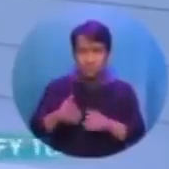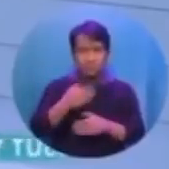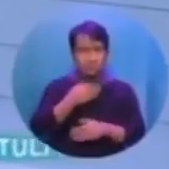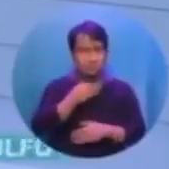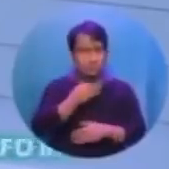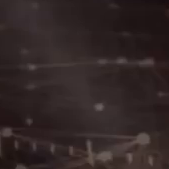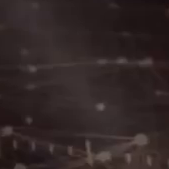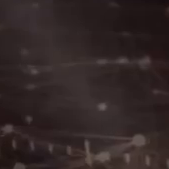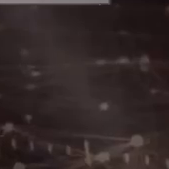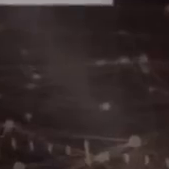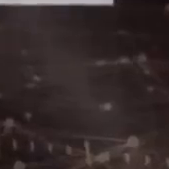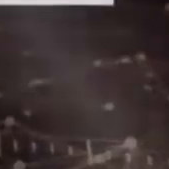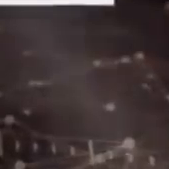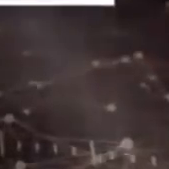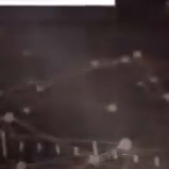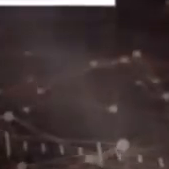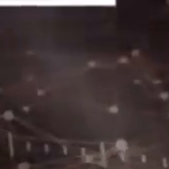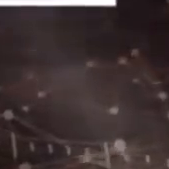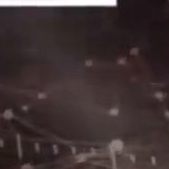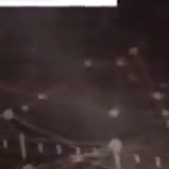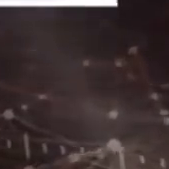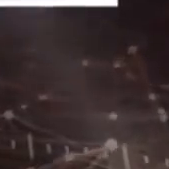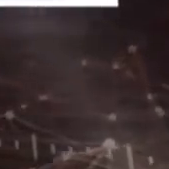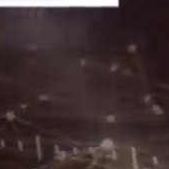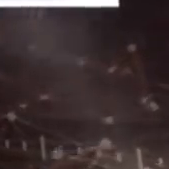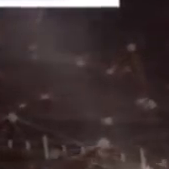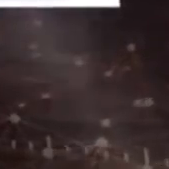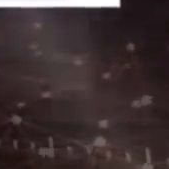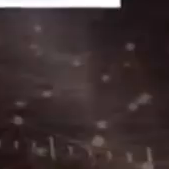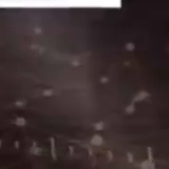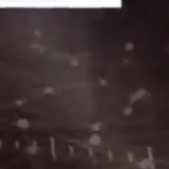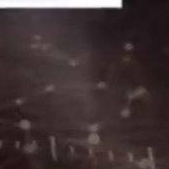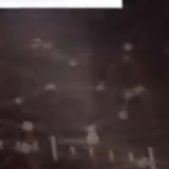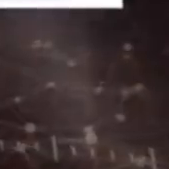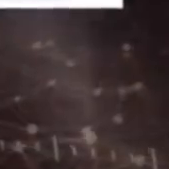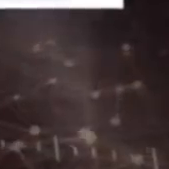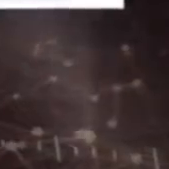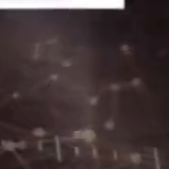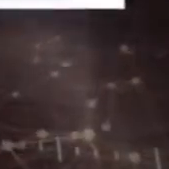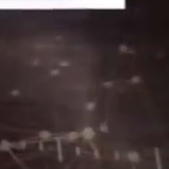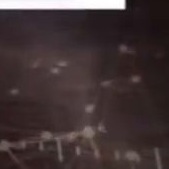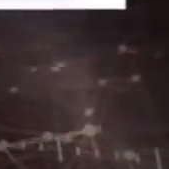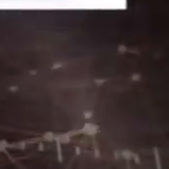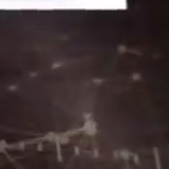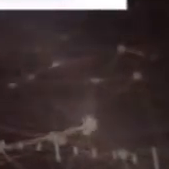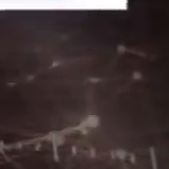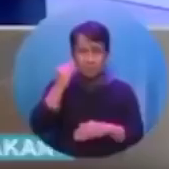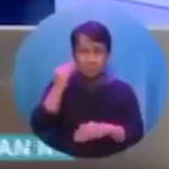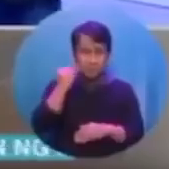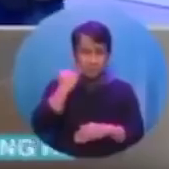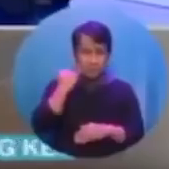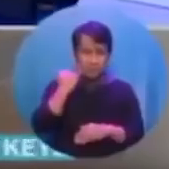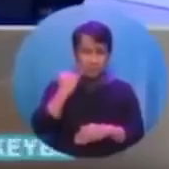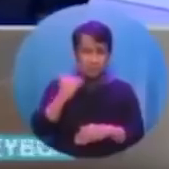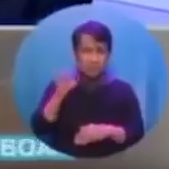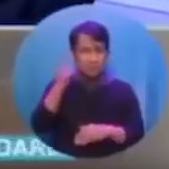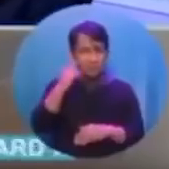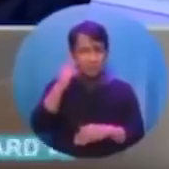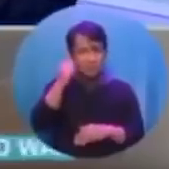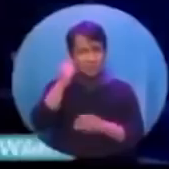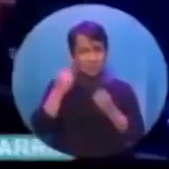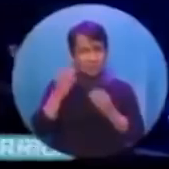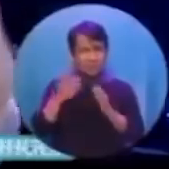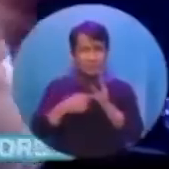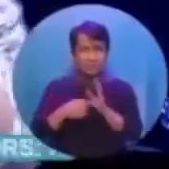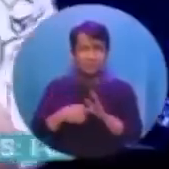curious kung ano talaga nangyari, na mga nagsitag po sa amin na umabot na po ng libo-libo as of now. Okay, MJ, ano sabi ng netizens? Nako, idol, ito